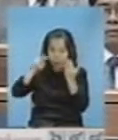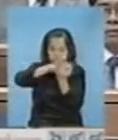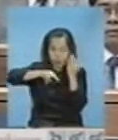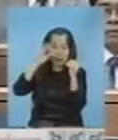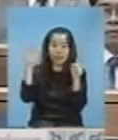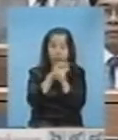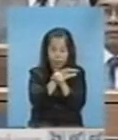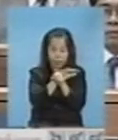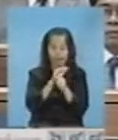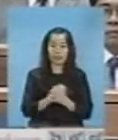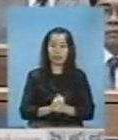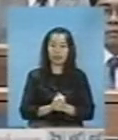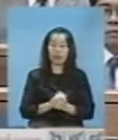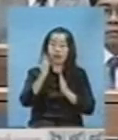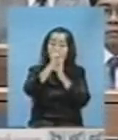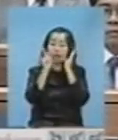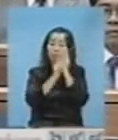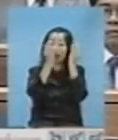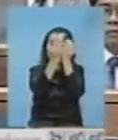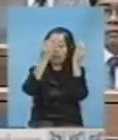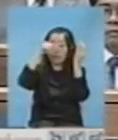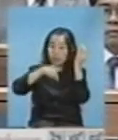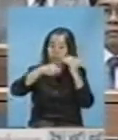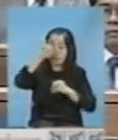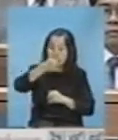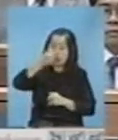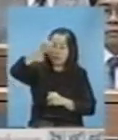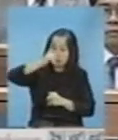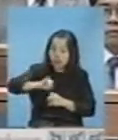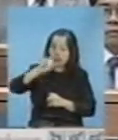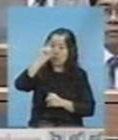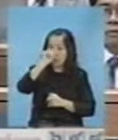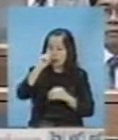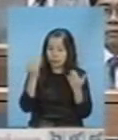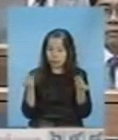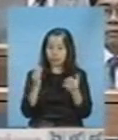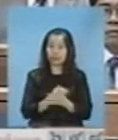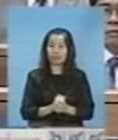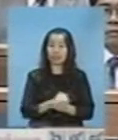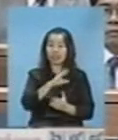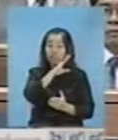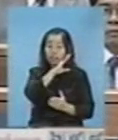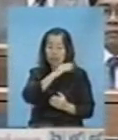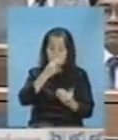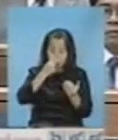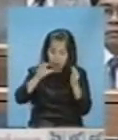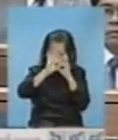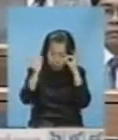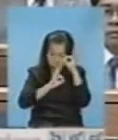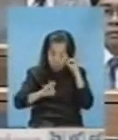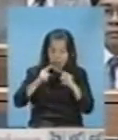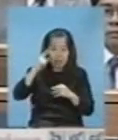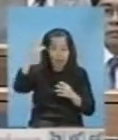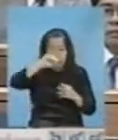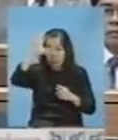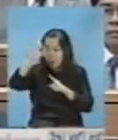ว่ารัฐธรรมนูญนั้นดีหรือไม่ดีอย่างไรถ้าดูแต่ที่มาก็จะเถียงกัน